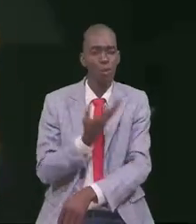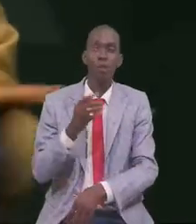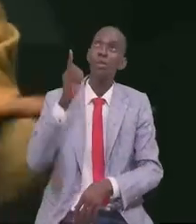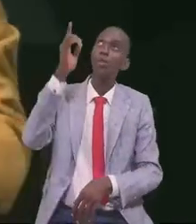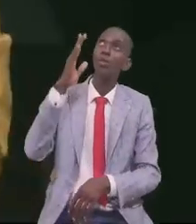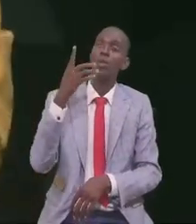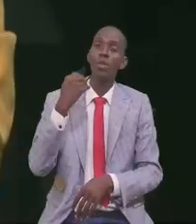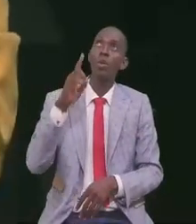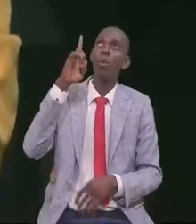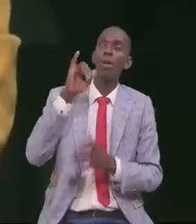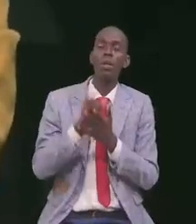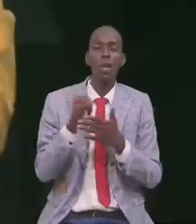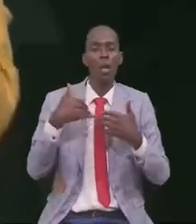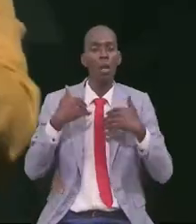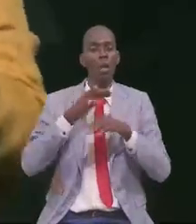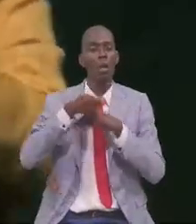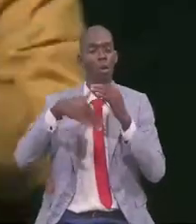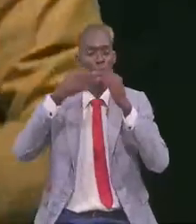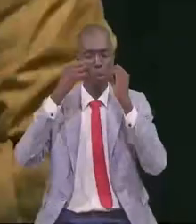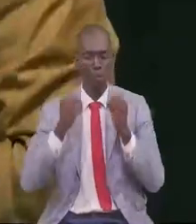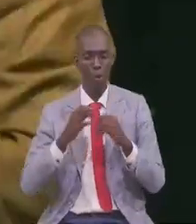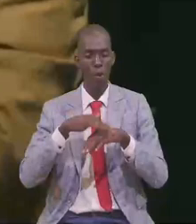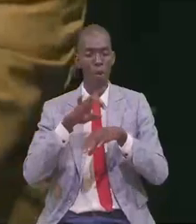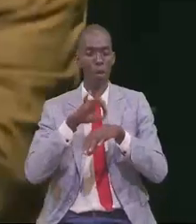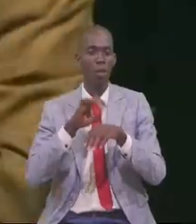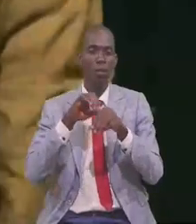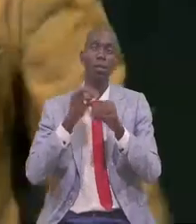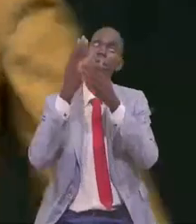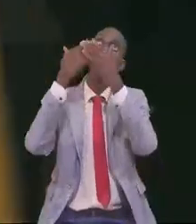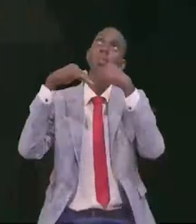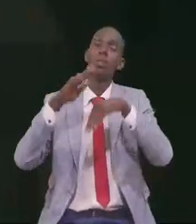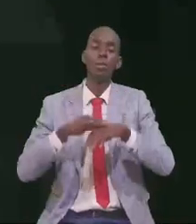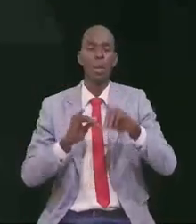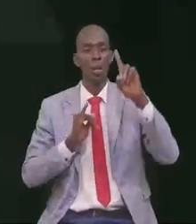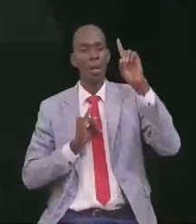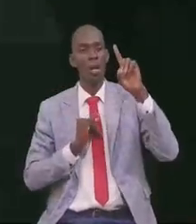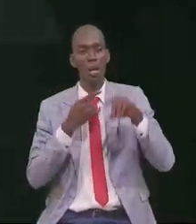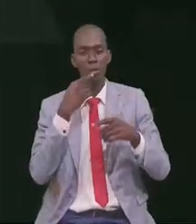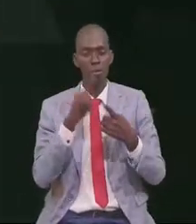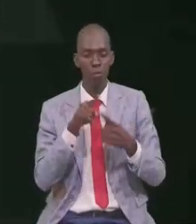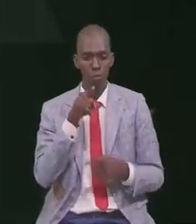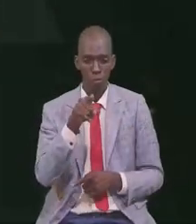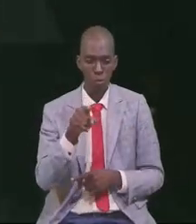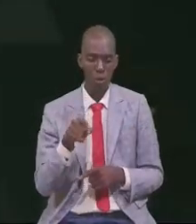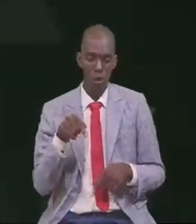tout, qui a le pouvoir sur la terre, au ciel. Et je te dis, lève-toi.